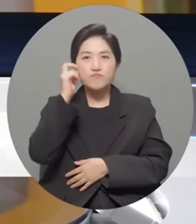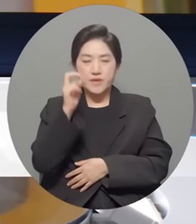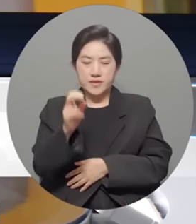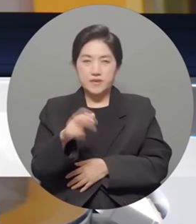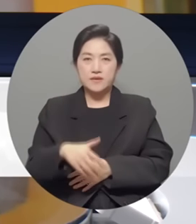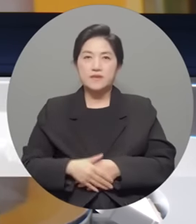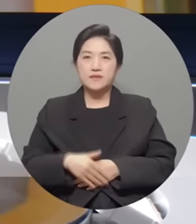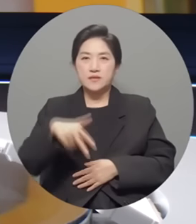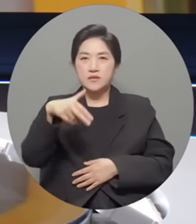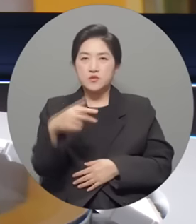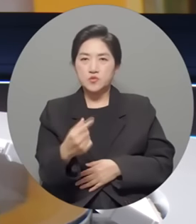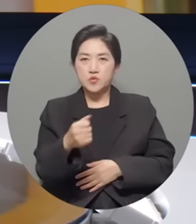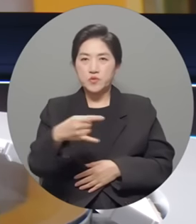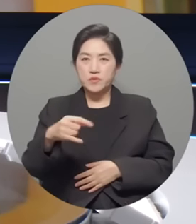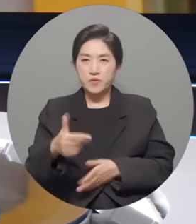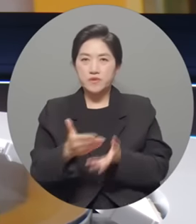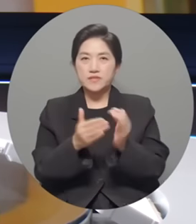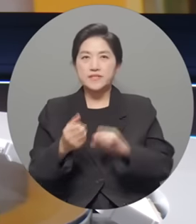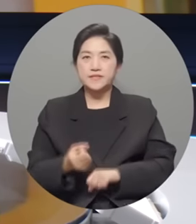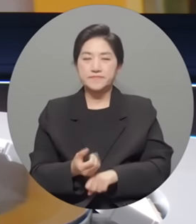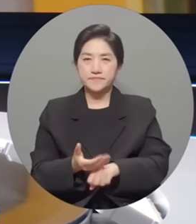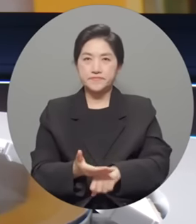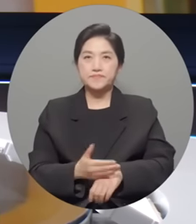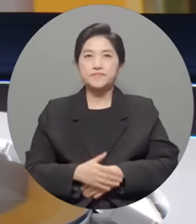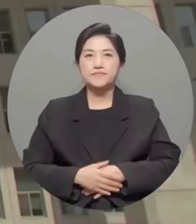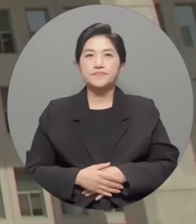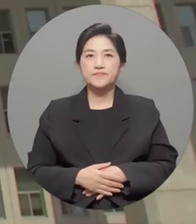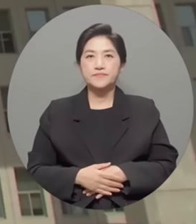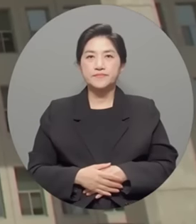전망입니다. 조희원 기자가 전하겠습니다.